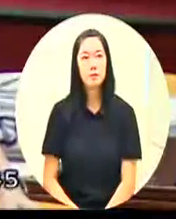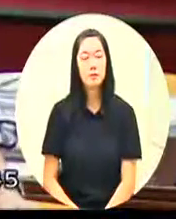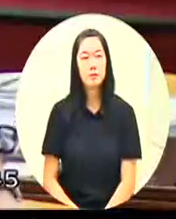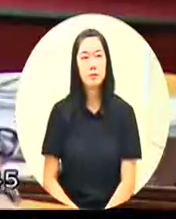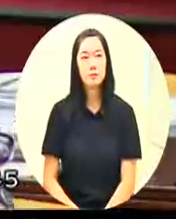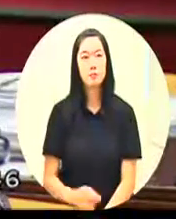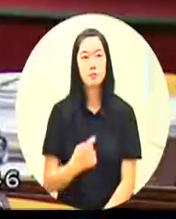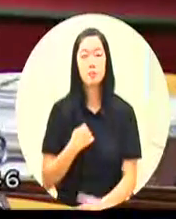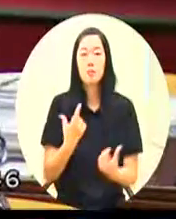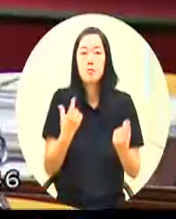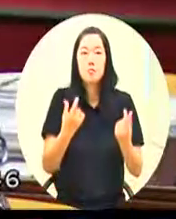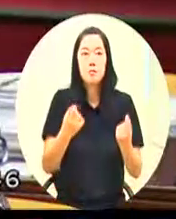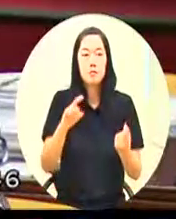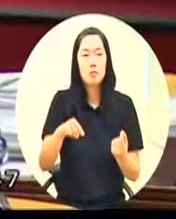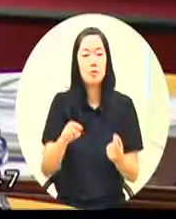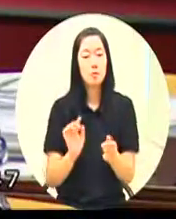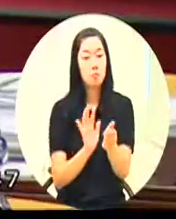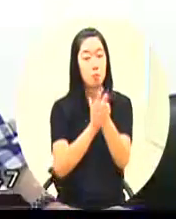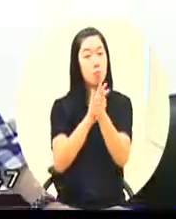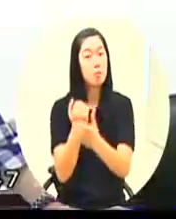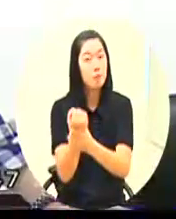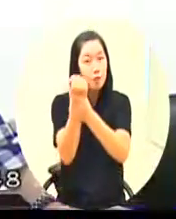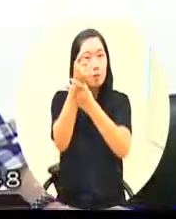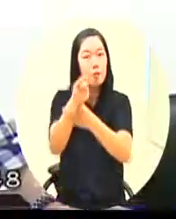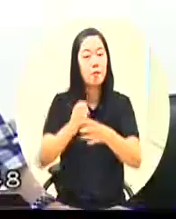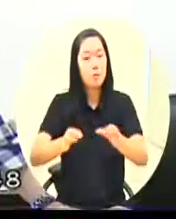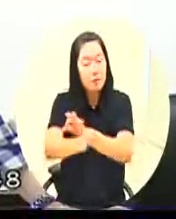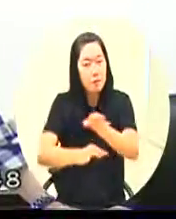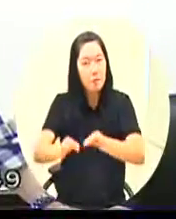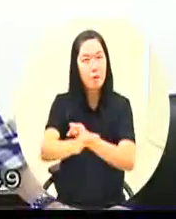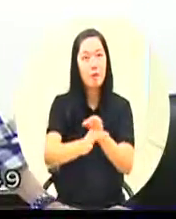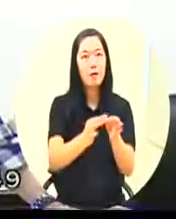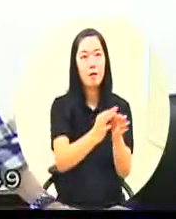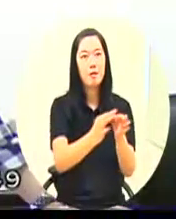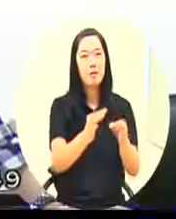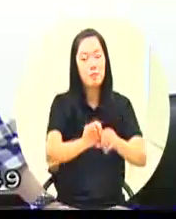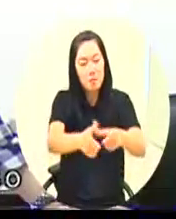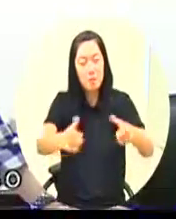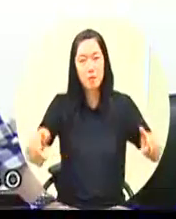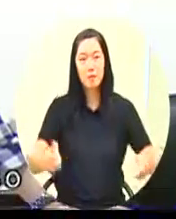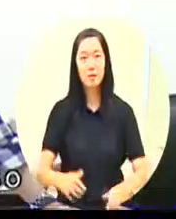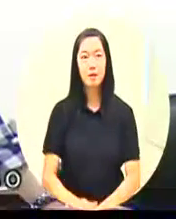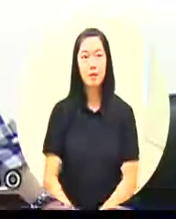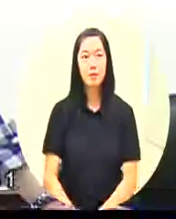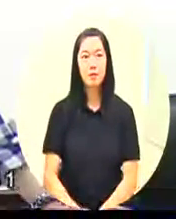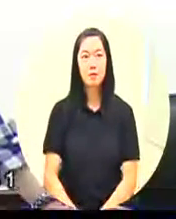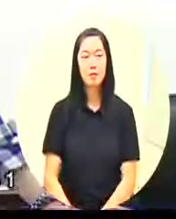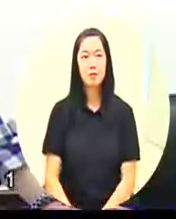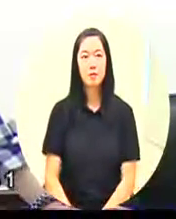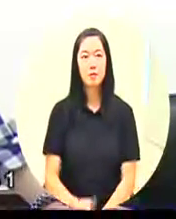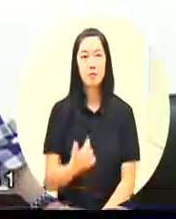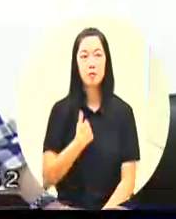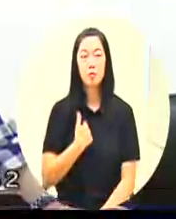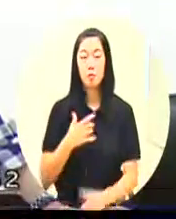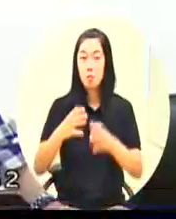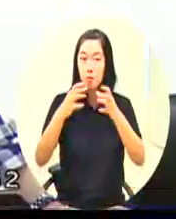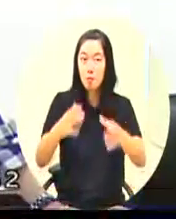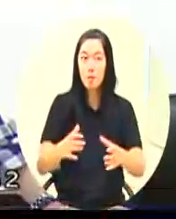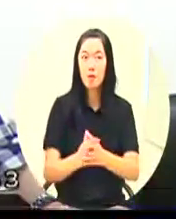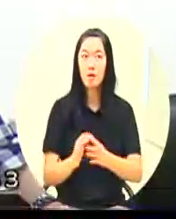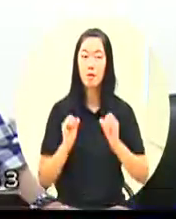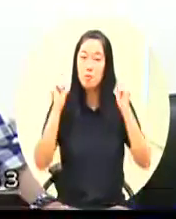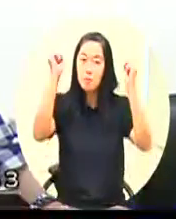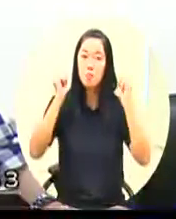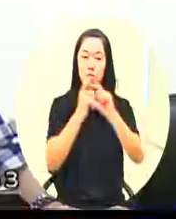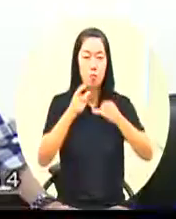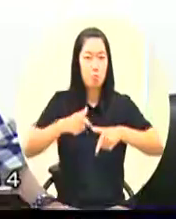我们都在支撑这个企业、这个社会的经济的不同的面向啊，不是说因为我们有两个，我们盖个健身中心，某一个